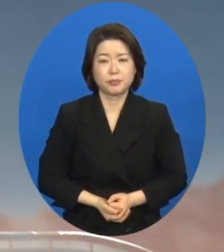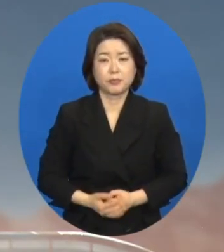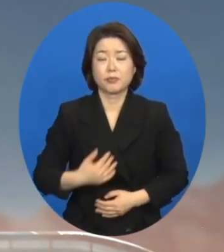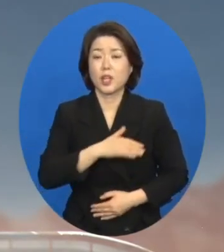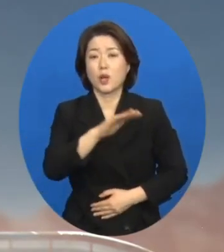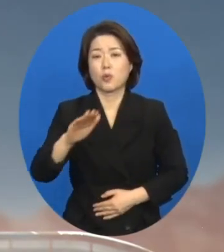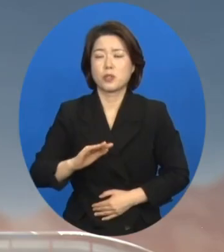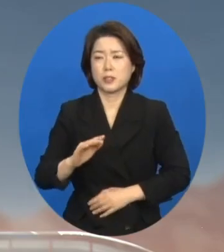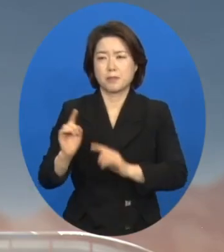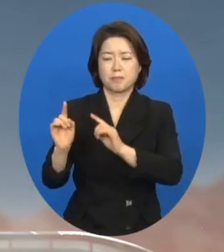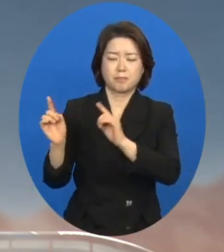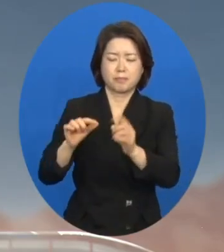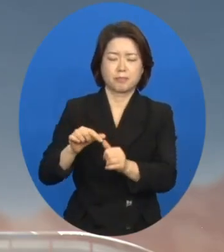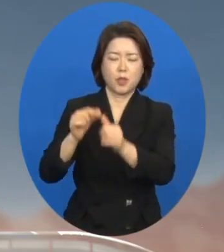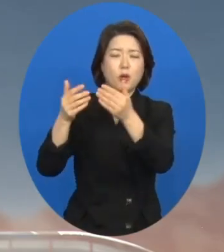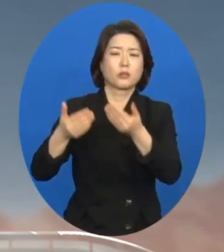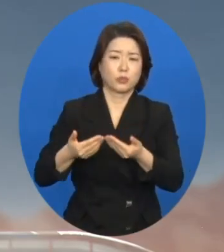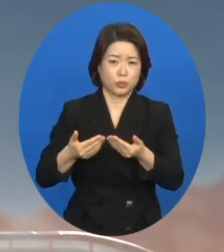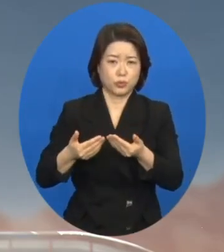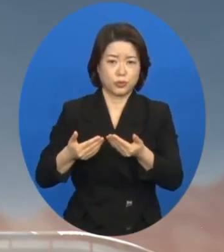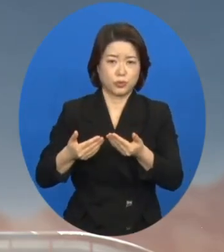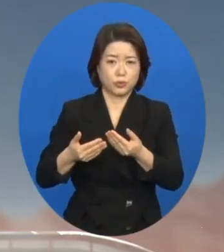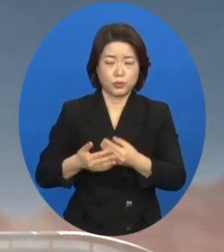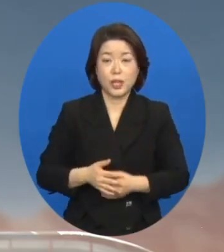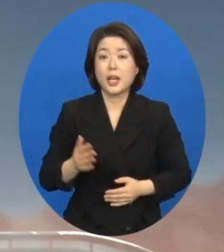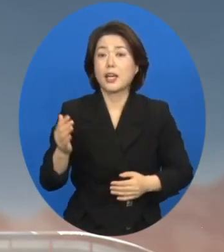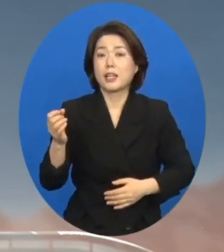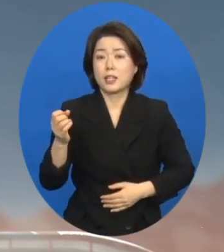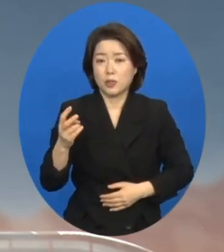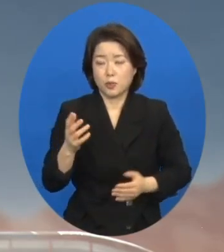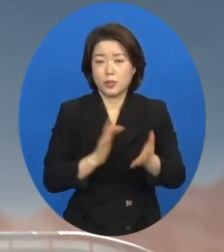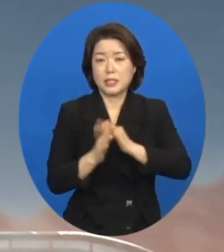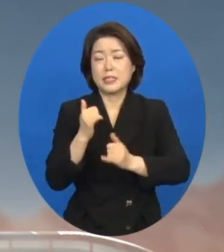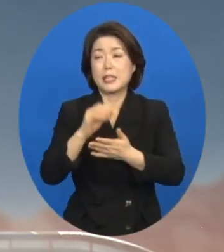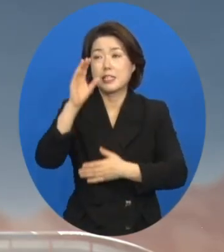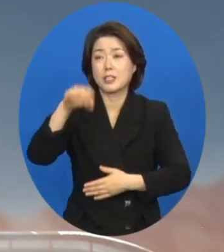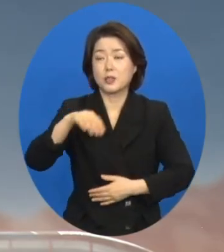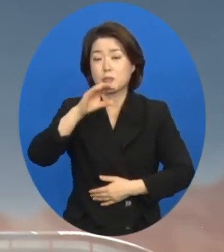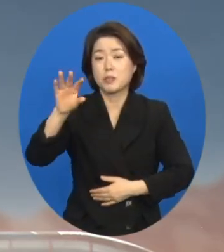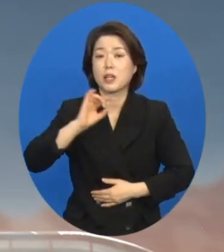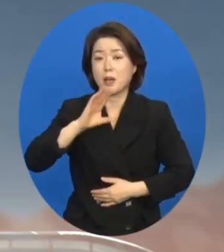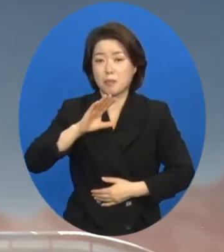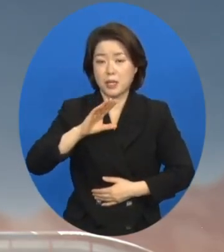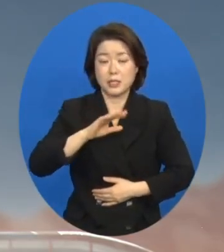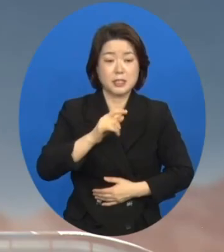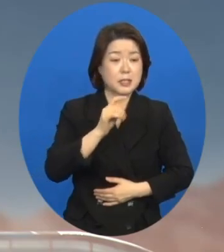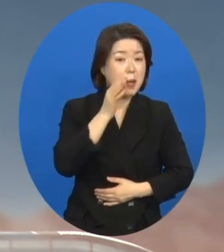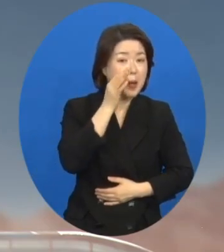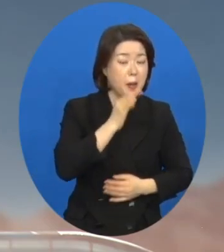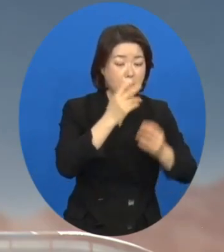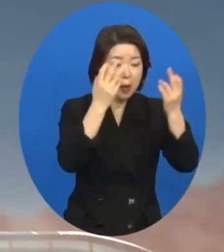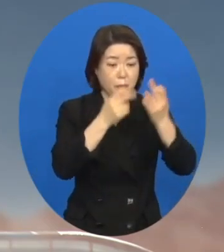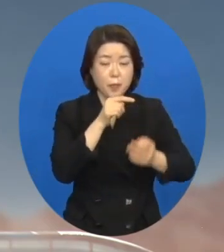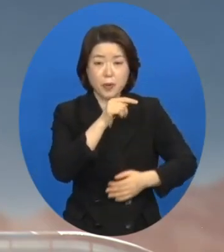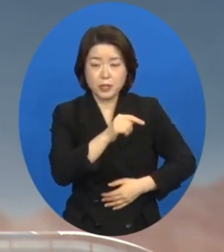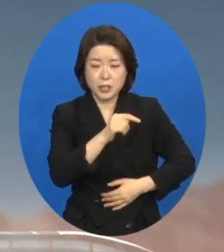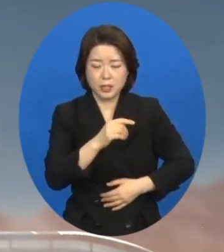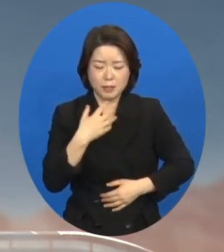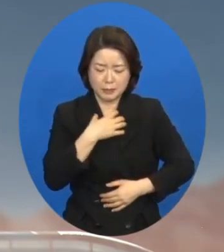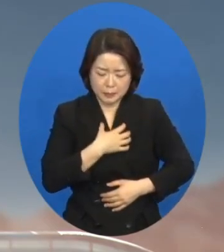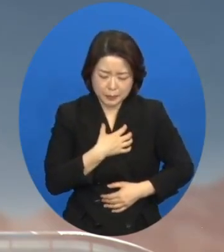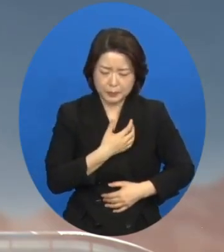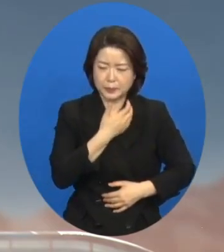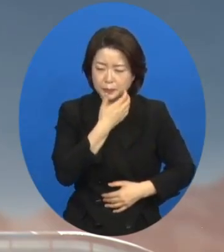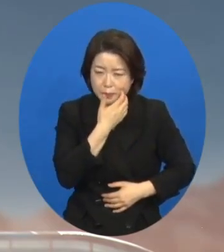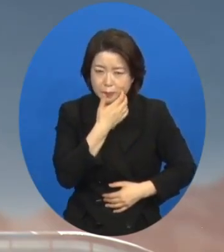우리를 살려주신 거야. 그래서 예수 그리스도의 십자가만이 악을 골짜기가 더 이상 괴로움과 수치와